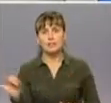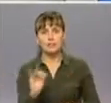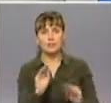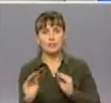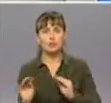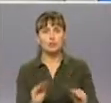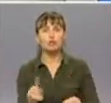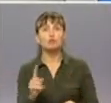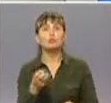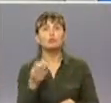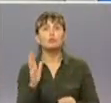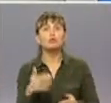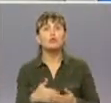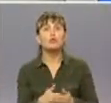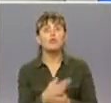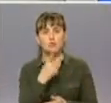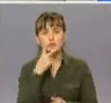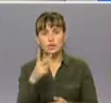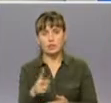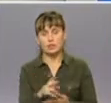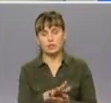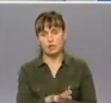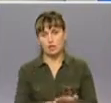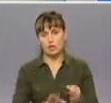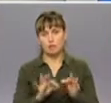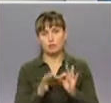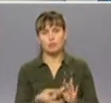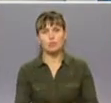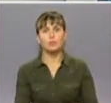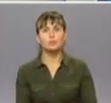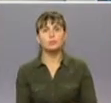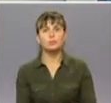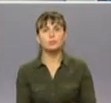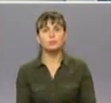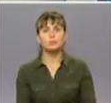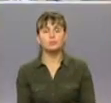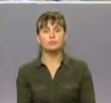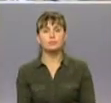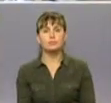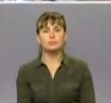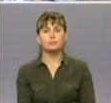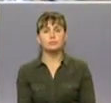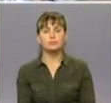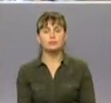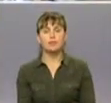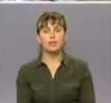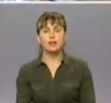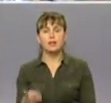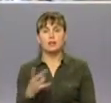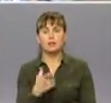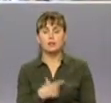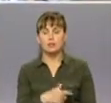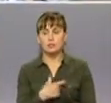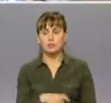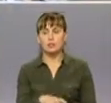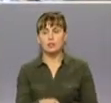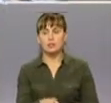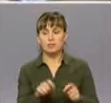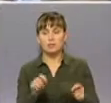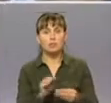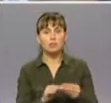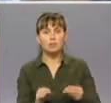интересными постановками. Что еще будет нового, смотрите в нашем сюжете. Надо завести себя и повторяй,